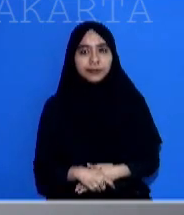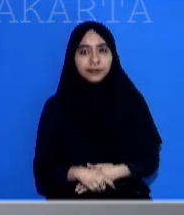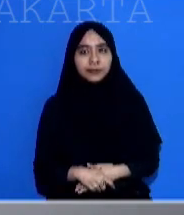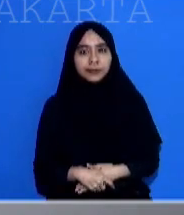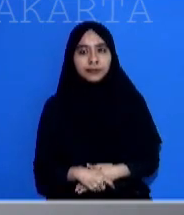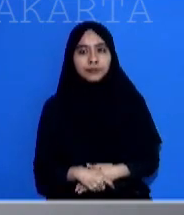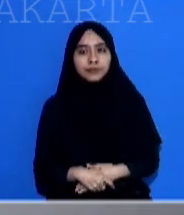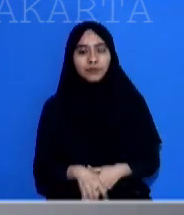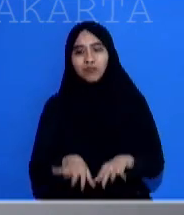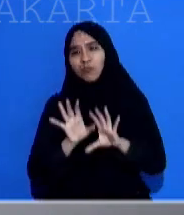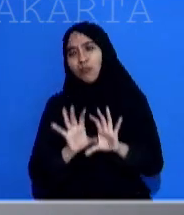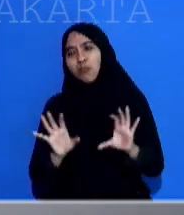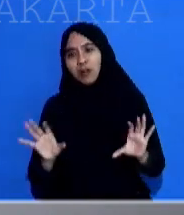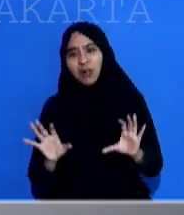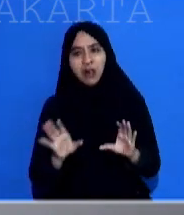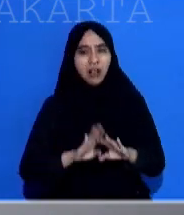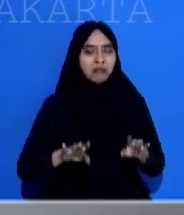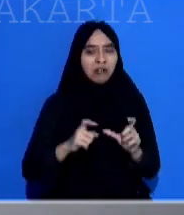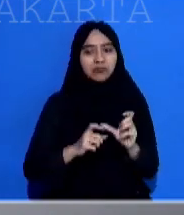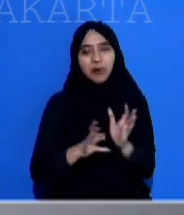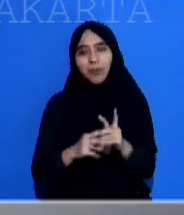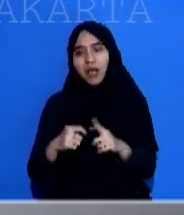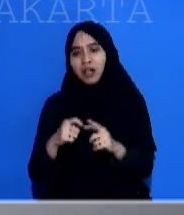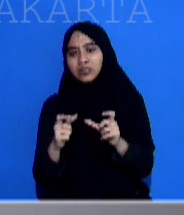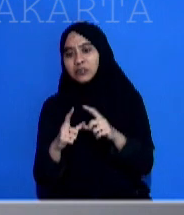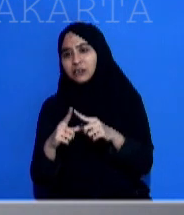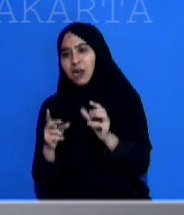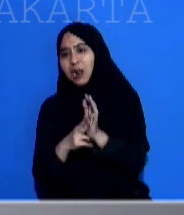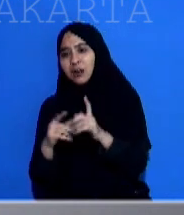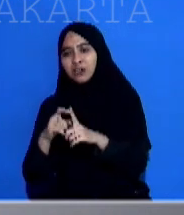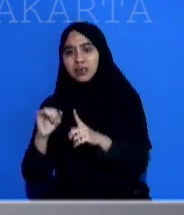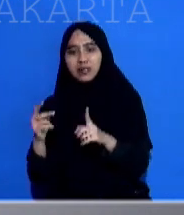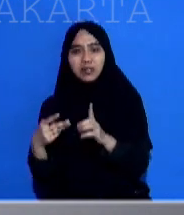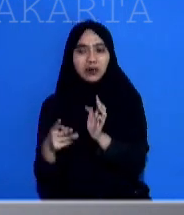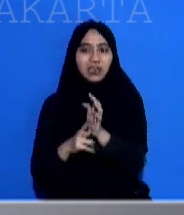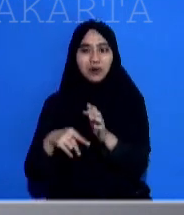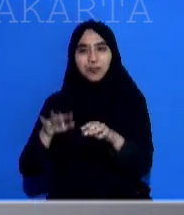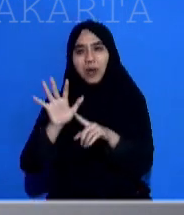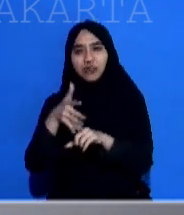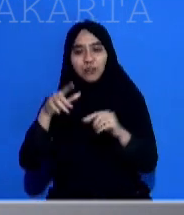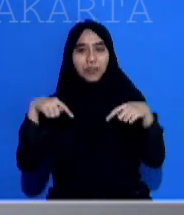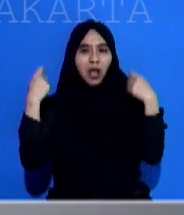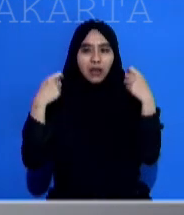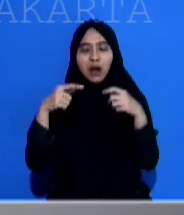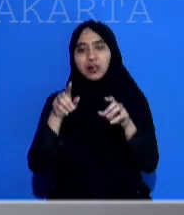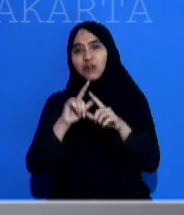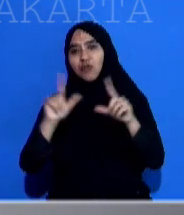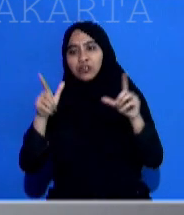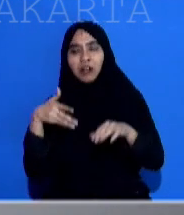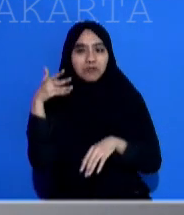sementara itu ratusan pelajar SMK Negeri Sanden Bantul Daerah Istimewa Yogyakarta merayakan kelulusan dengan berkunjung ke